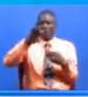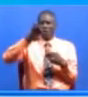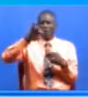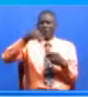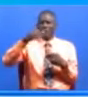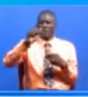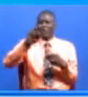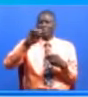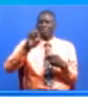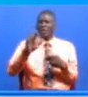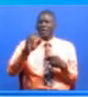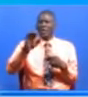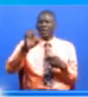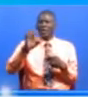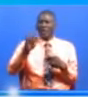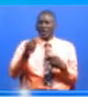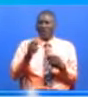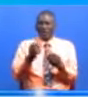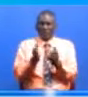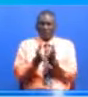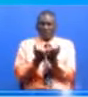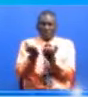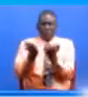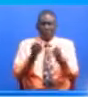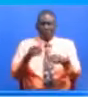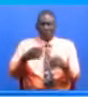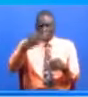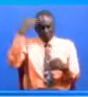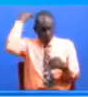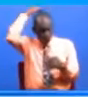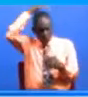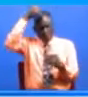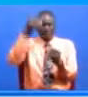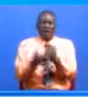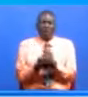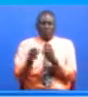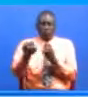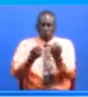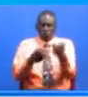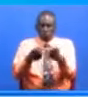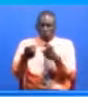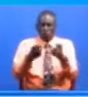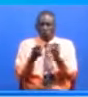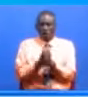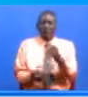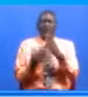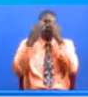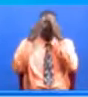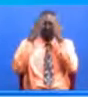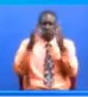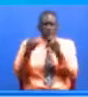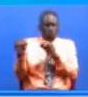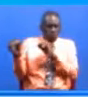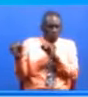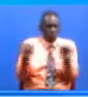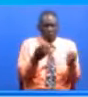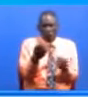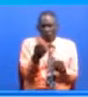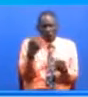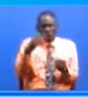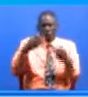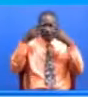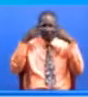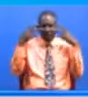naja general trading yye makao yake dubai huaidi ya kibi na kuha ama kuha fedha kwa ajili ya